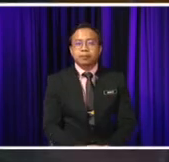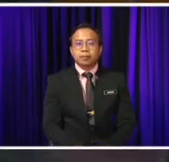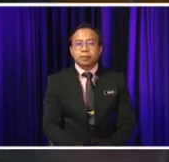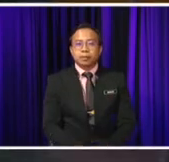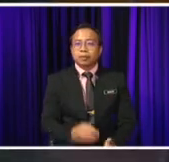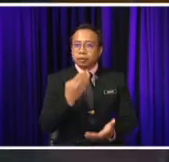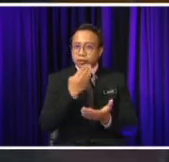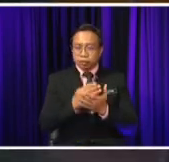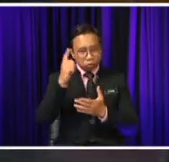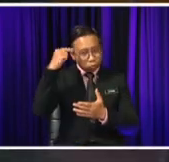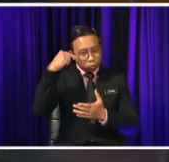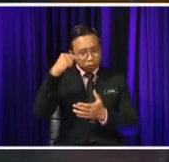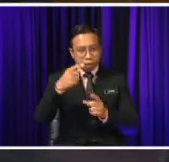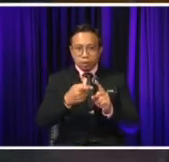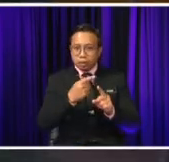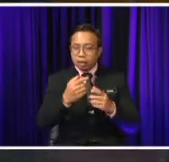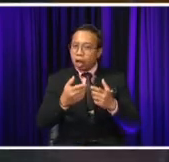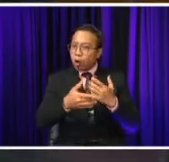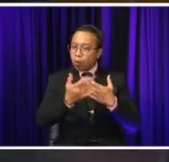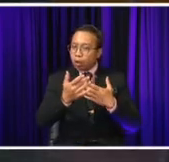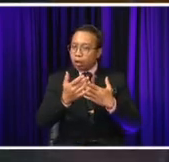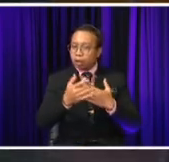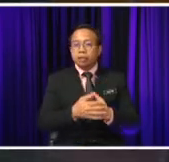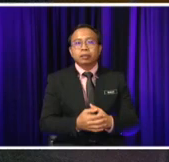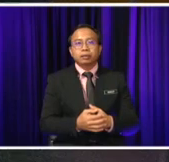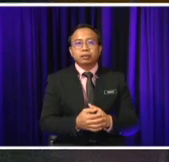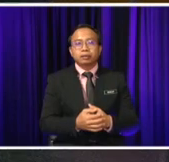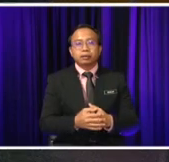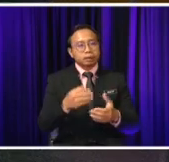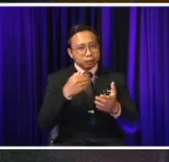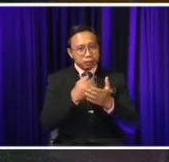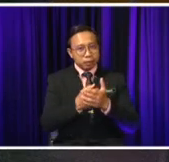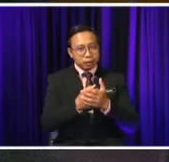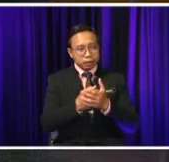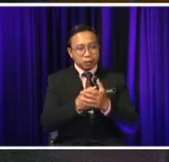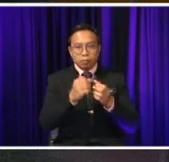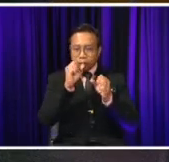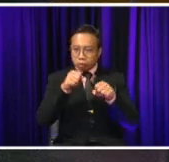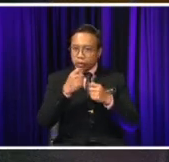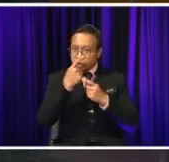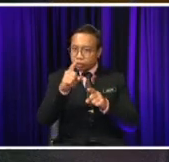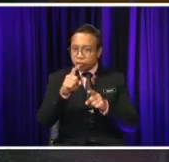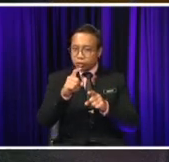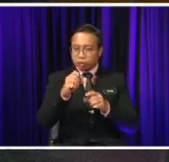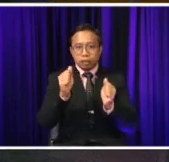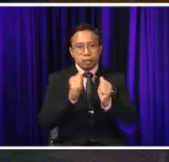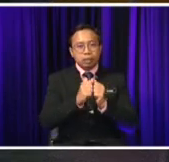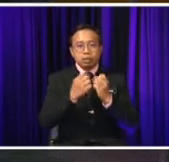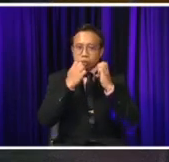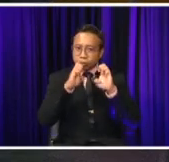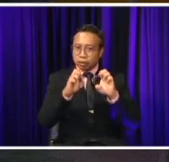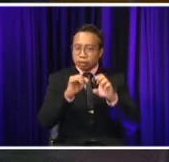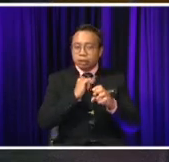terima kasih hari ini dari pada awal kita jumpa awal dari kelas saya sampailah Anda boleh menjawab dengan logo tadi